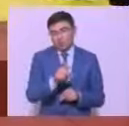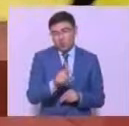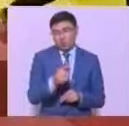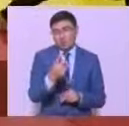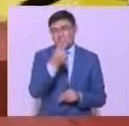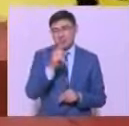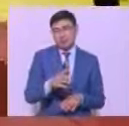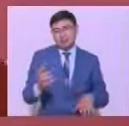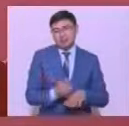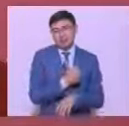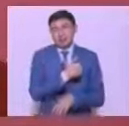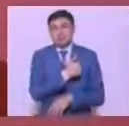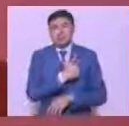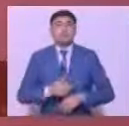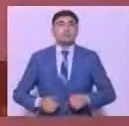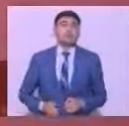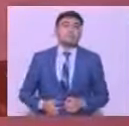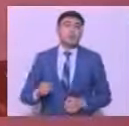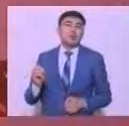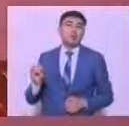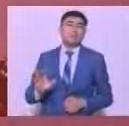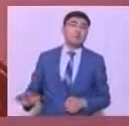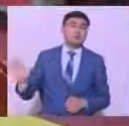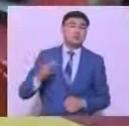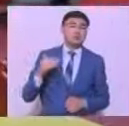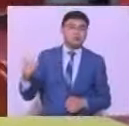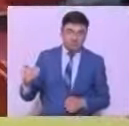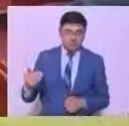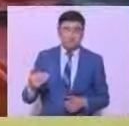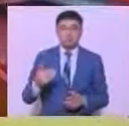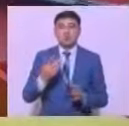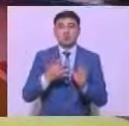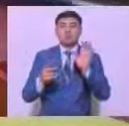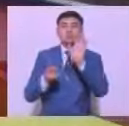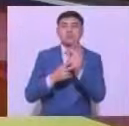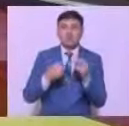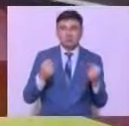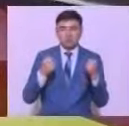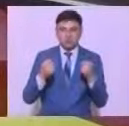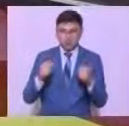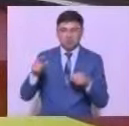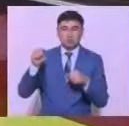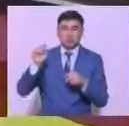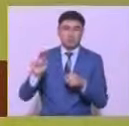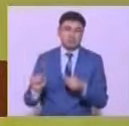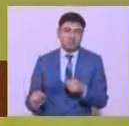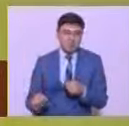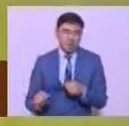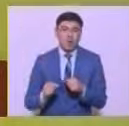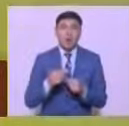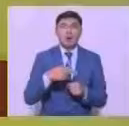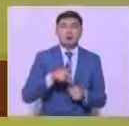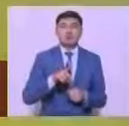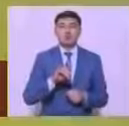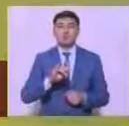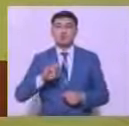Европа ойындары жыл сайын өтетін байрақты бәсеке. Кәрі құрлық сайысы биыл 47 спорт түрінен ұйымдастырылған. Қазақстан дзюдо